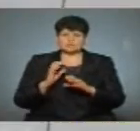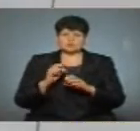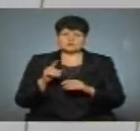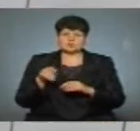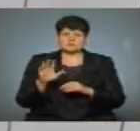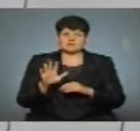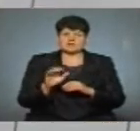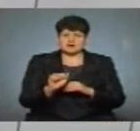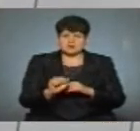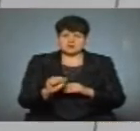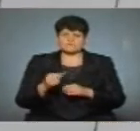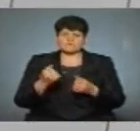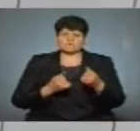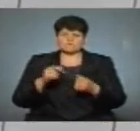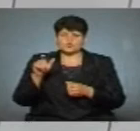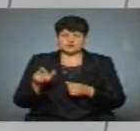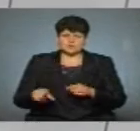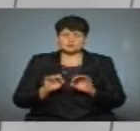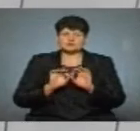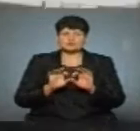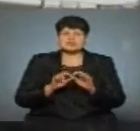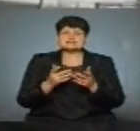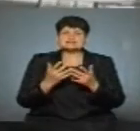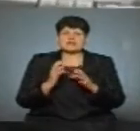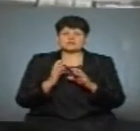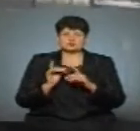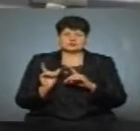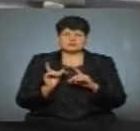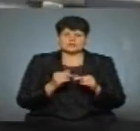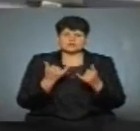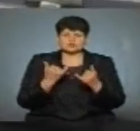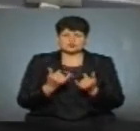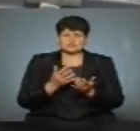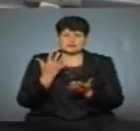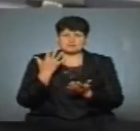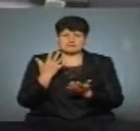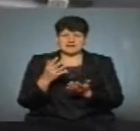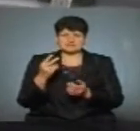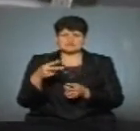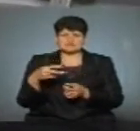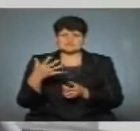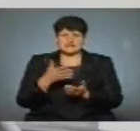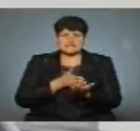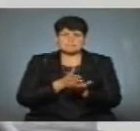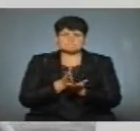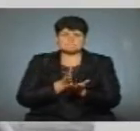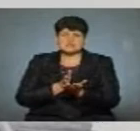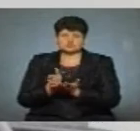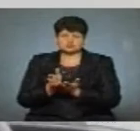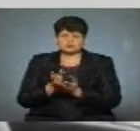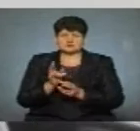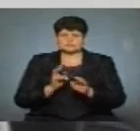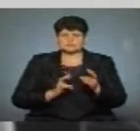5А. Водій Роман Матушевський розповідає, скільки автобусів виїхали сьогодні на 5-й і на 25-й маршрут від